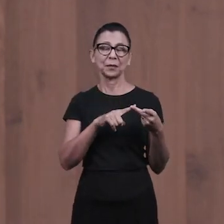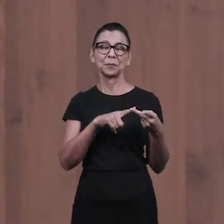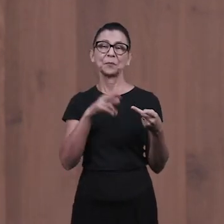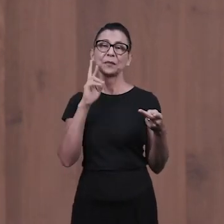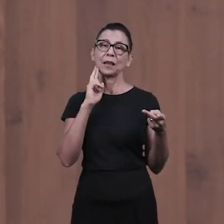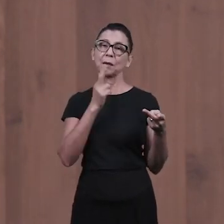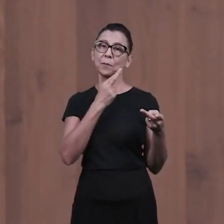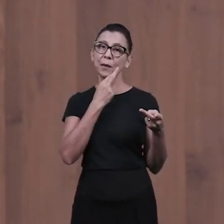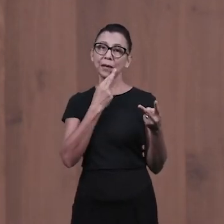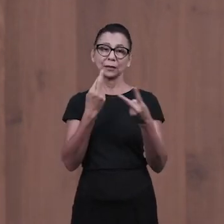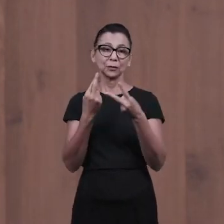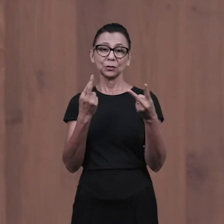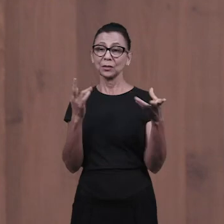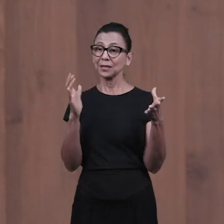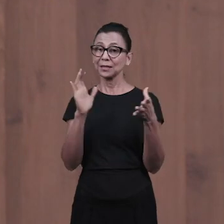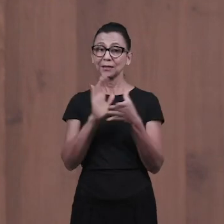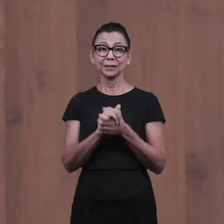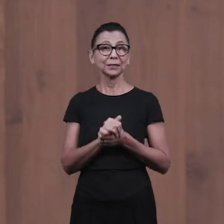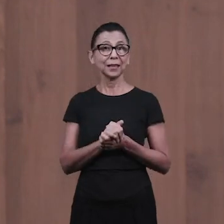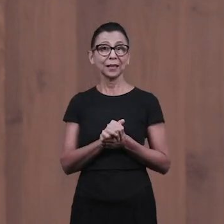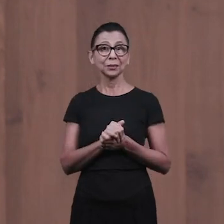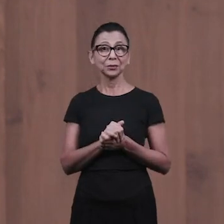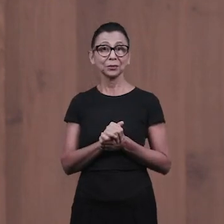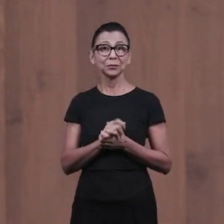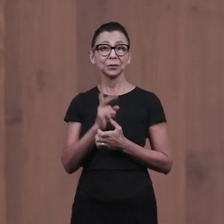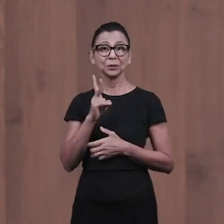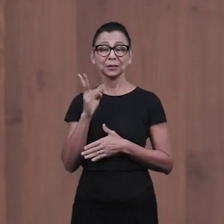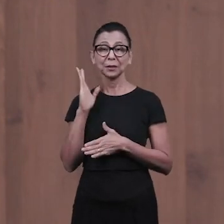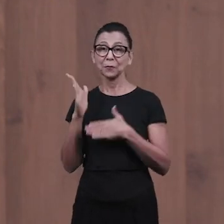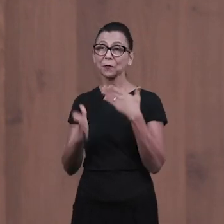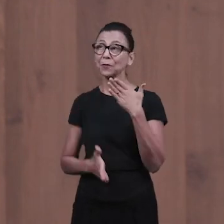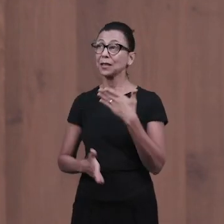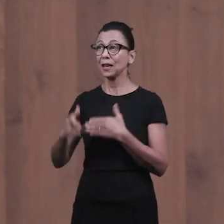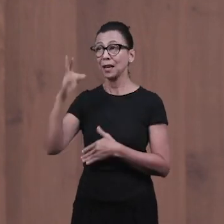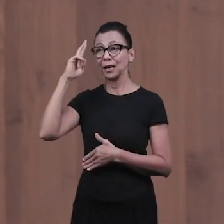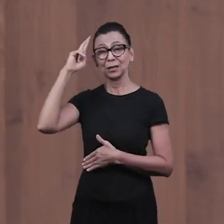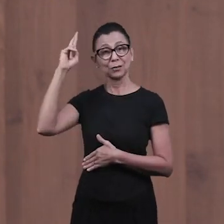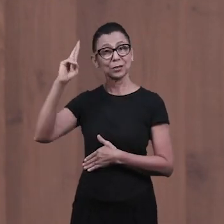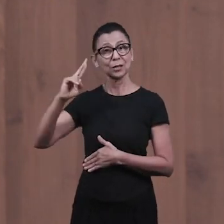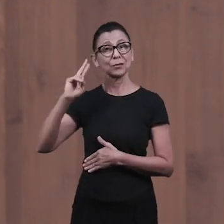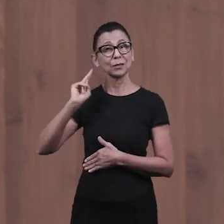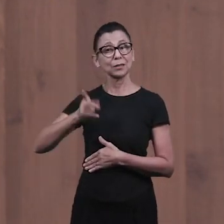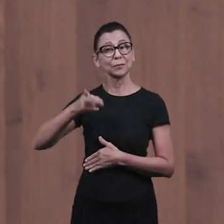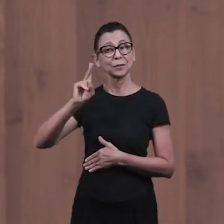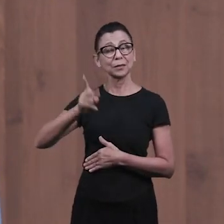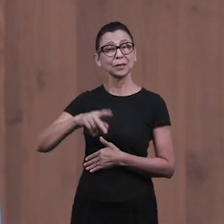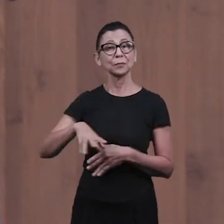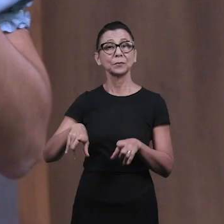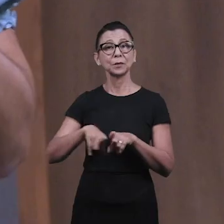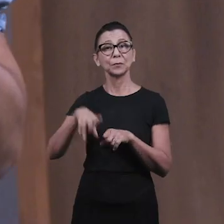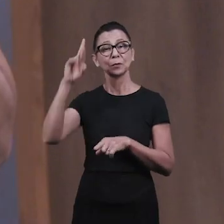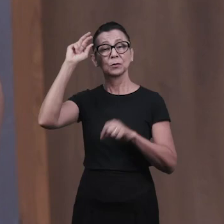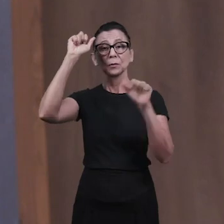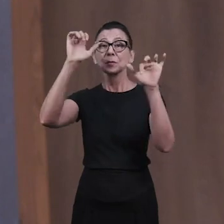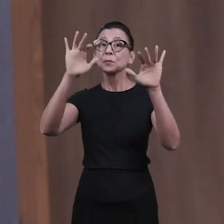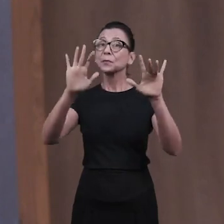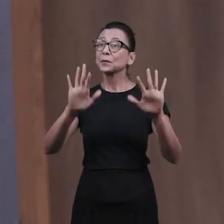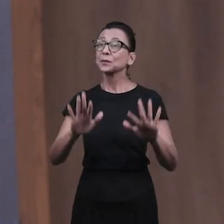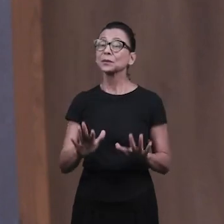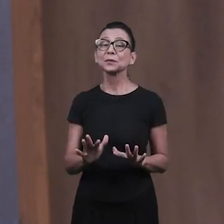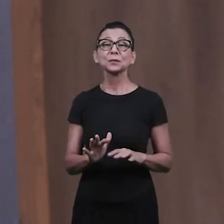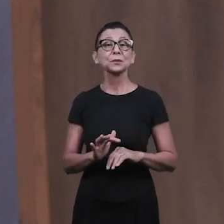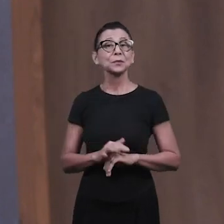au Seigneur pendant tous les jours de leur vie. Et le Seigneur les a bénis grandement. Comme